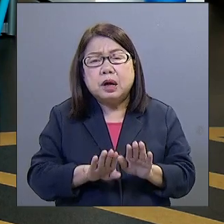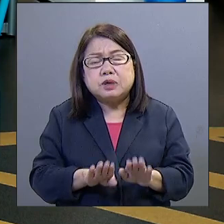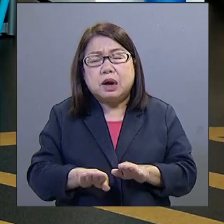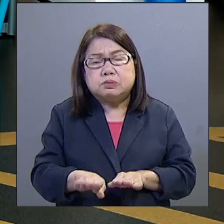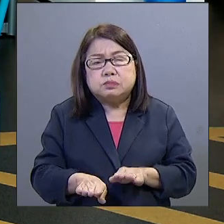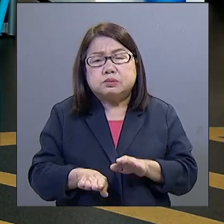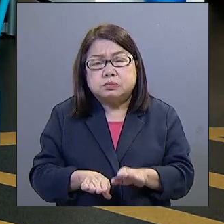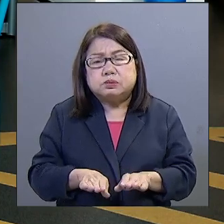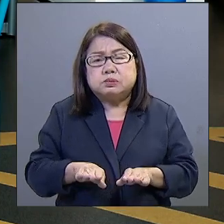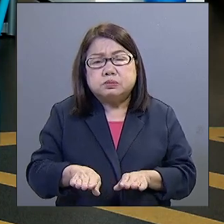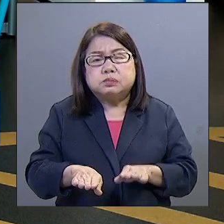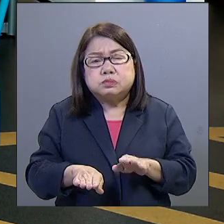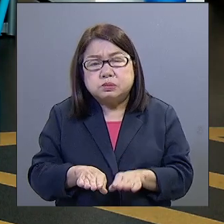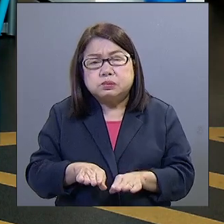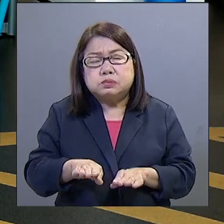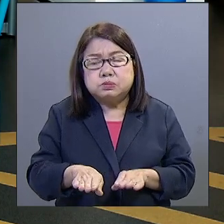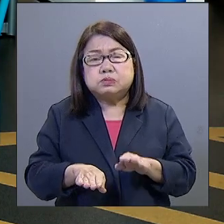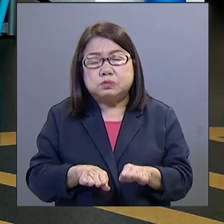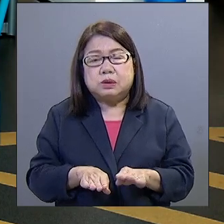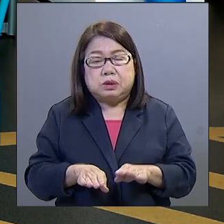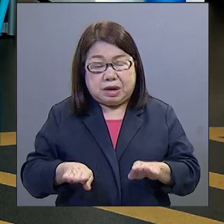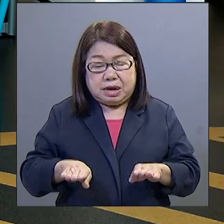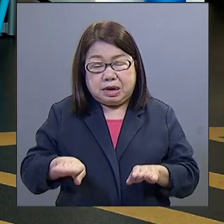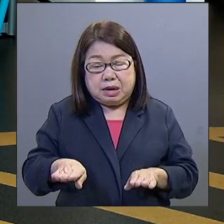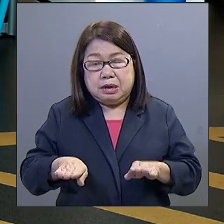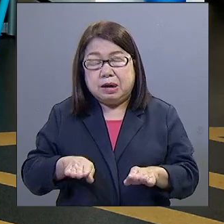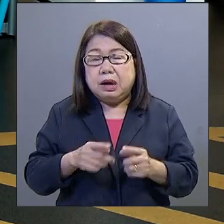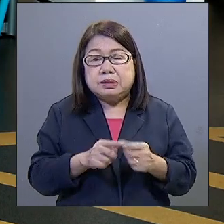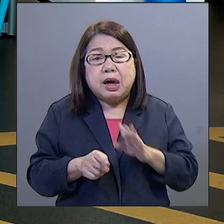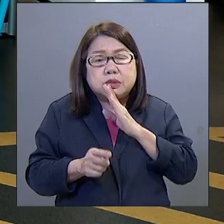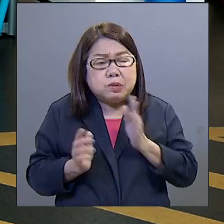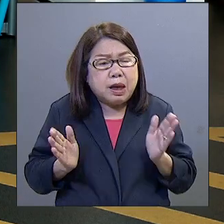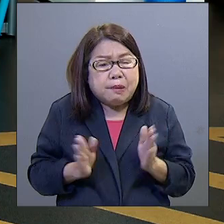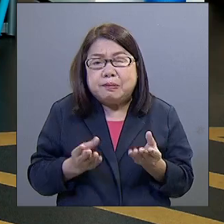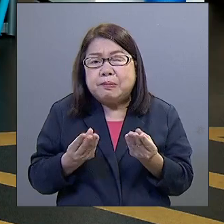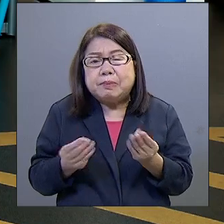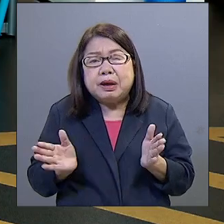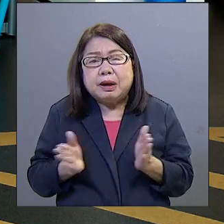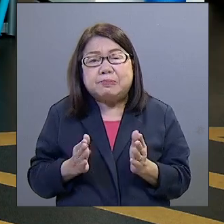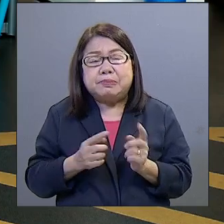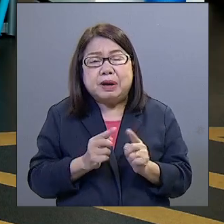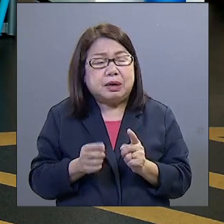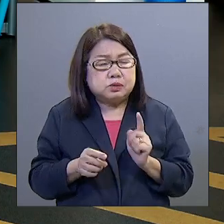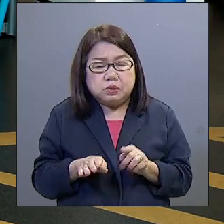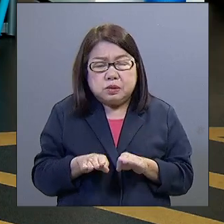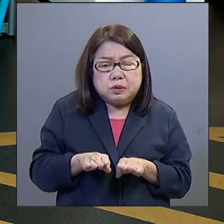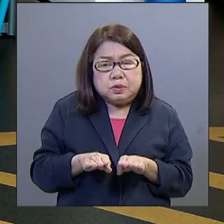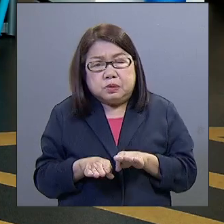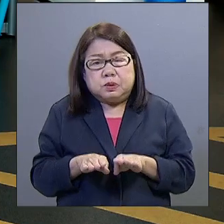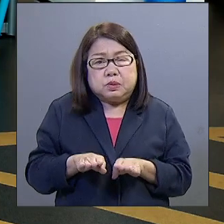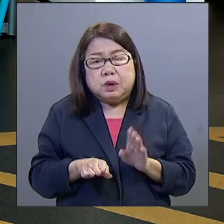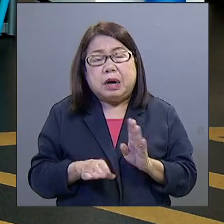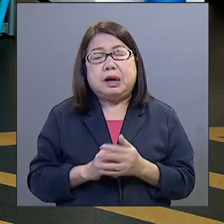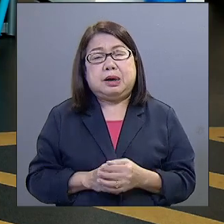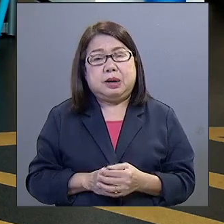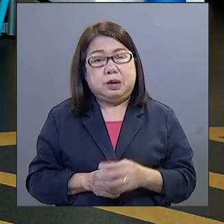อยเท้าสั้นกว้างๆนะคะทีนี้ถ้าจังหวะไปเจอที่แคบหรือว่าจังหวะที่ต้องทำใหหรือว่าง่ายๆเลย